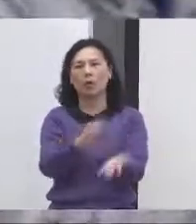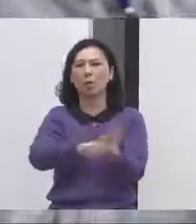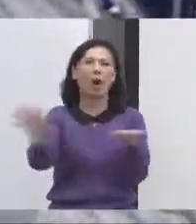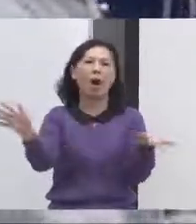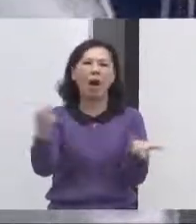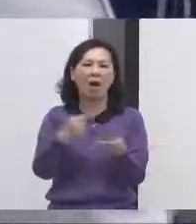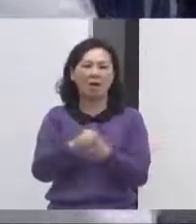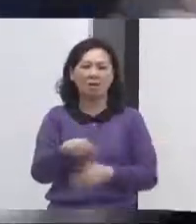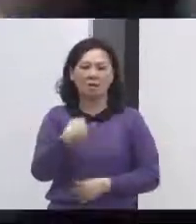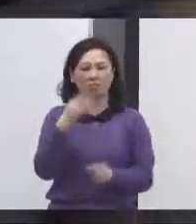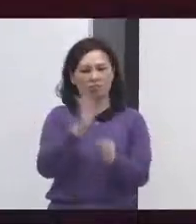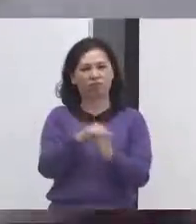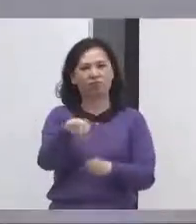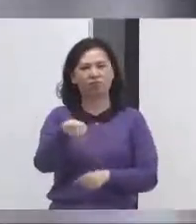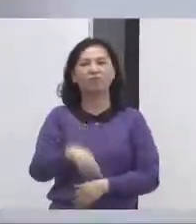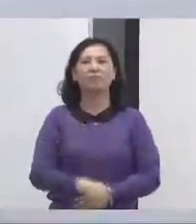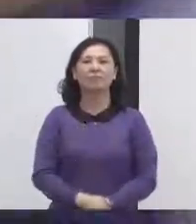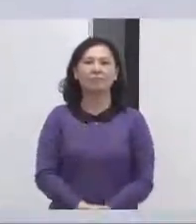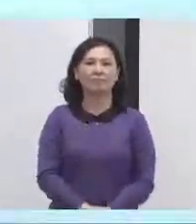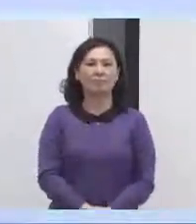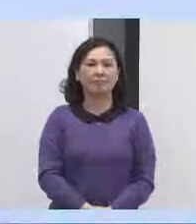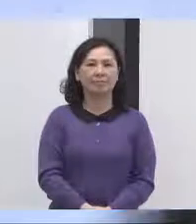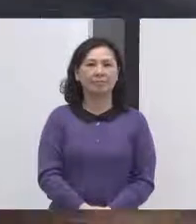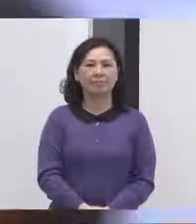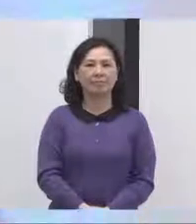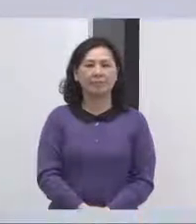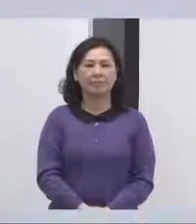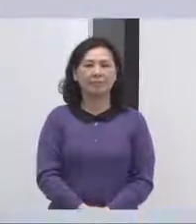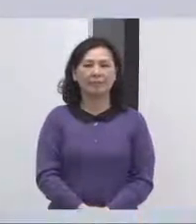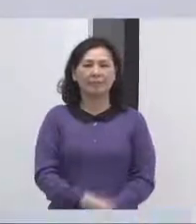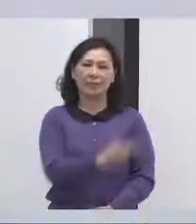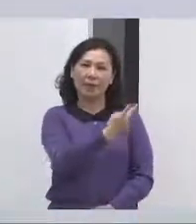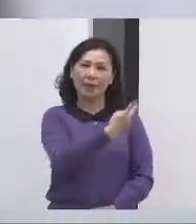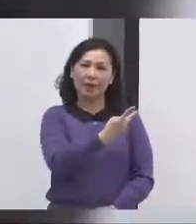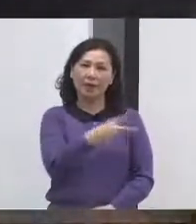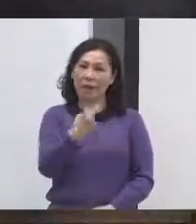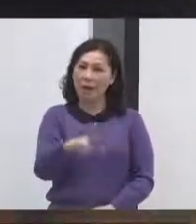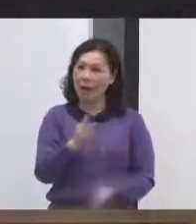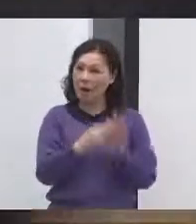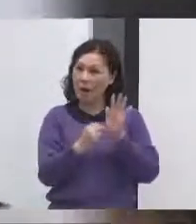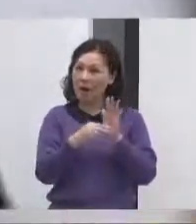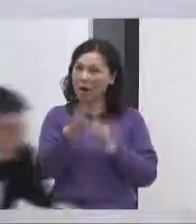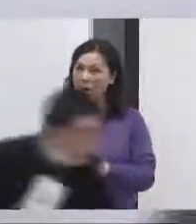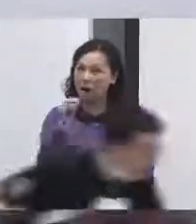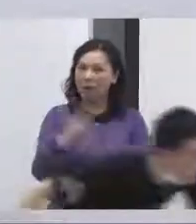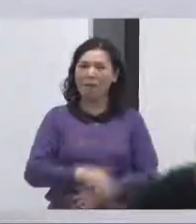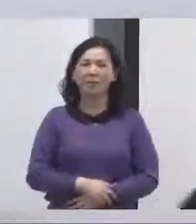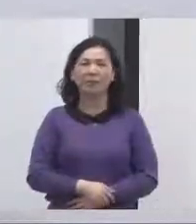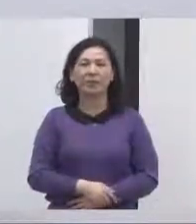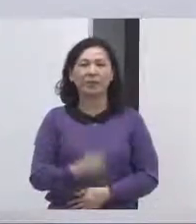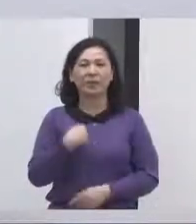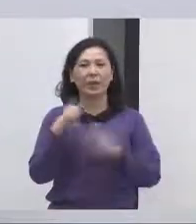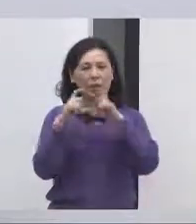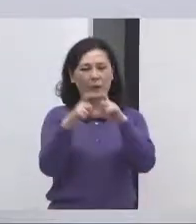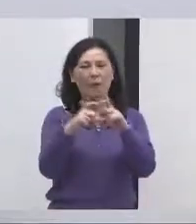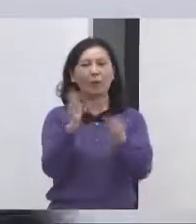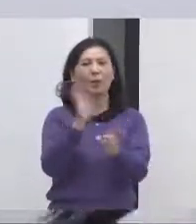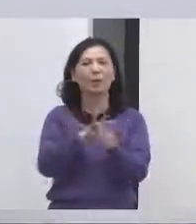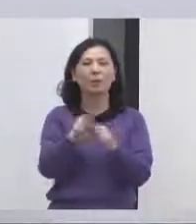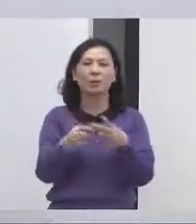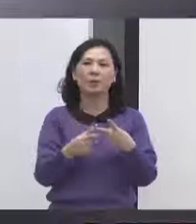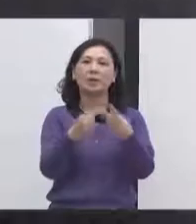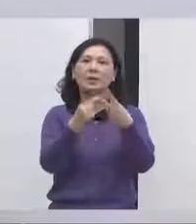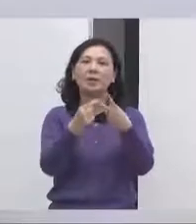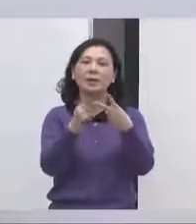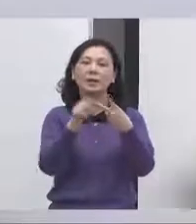谢。 好，那志浩跟顺宁还有没有要讲什么？ 我再回答，我那个补充回答就是第二题，